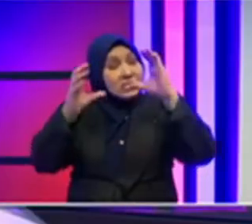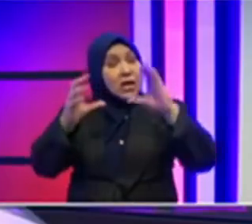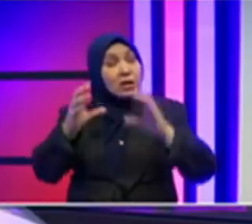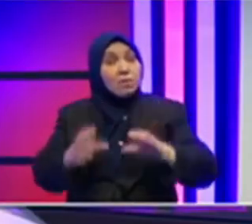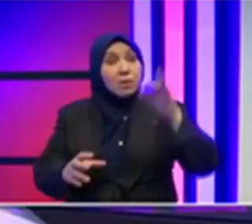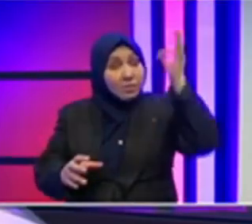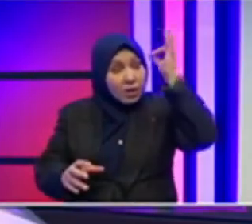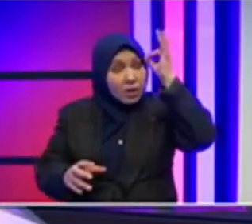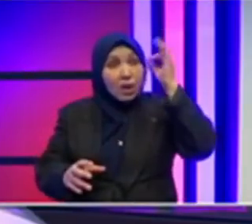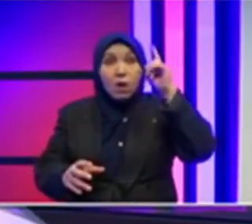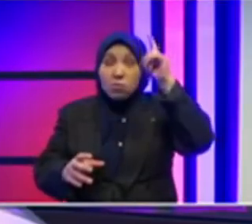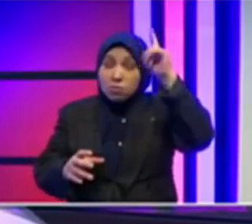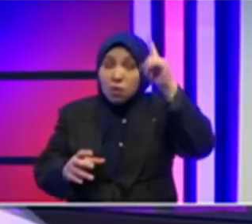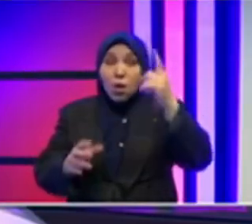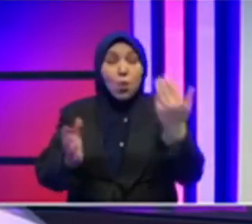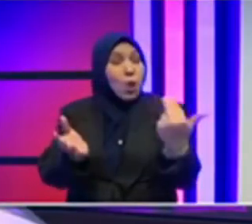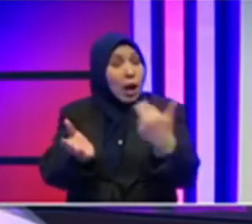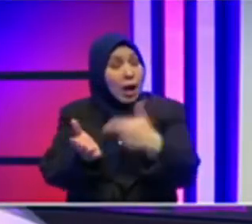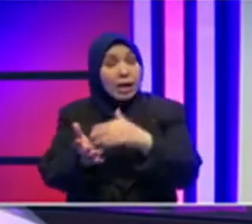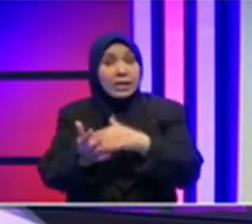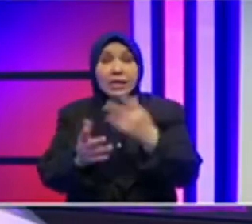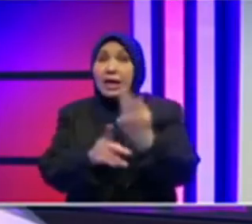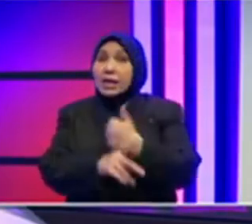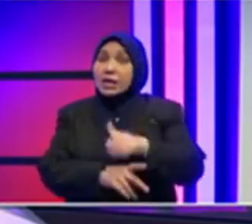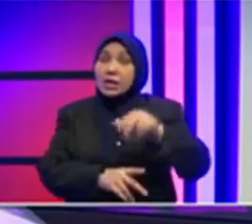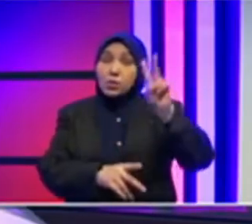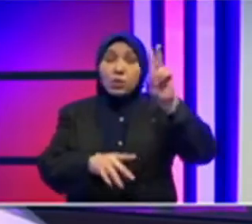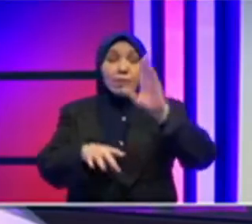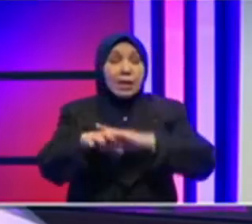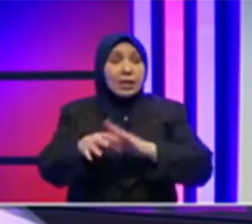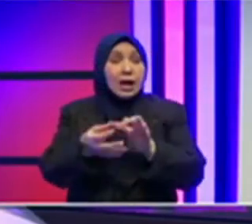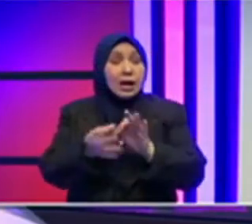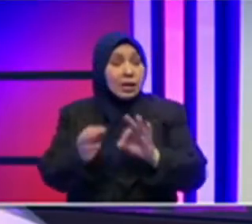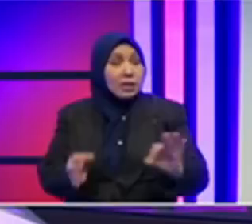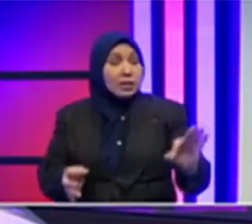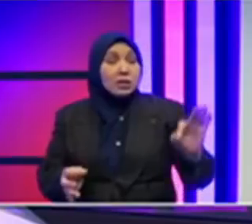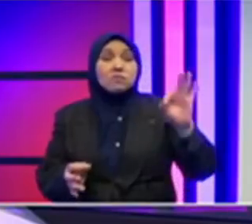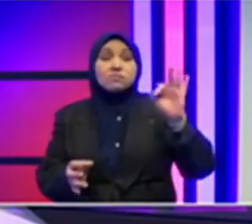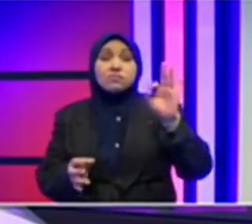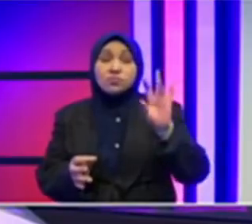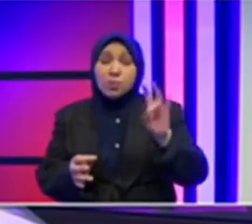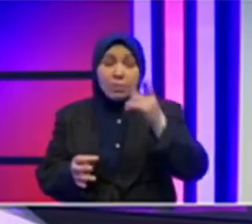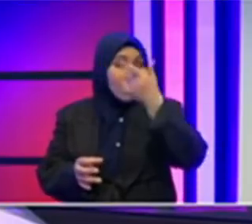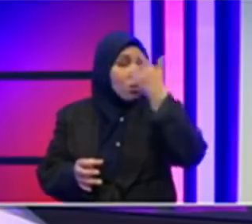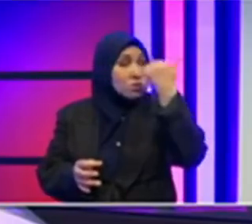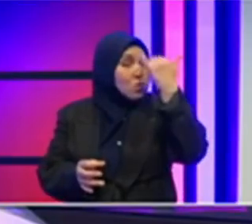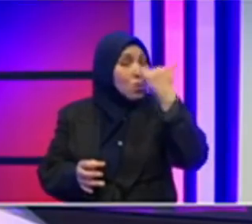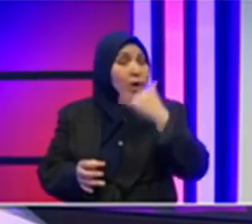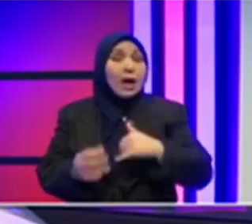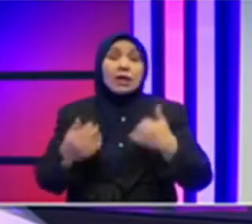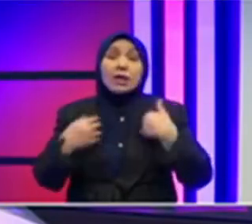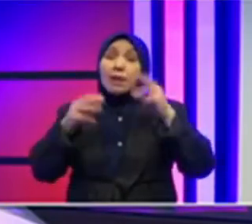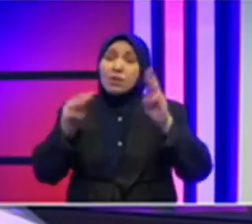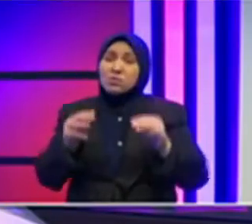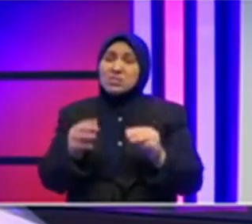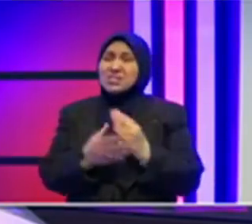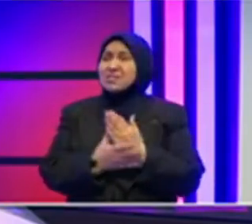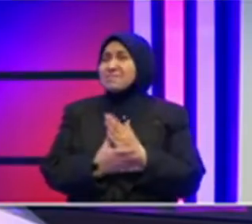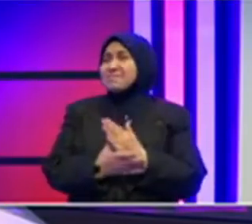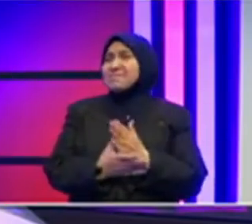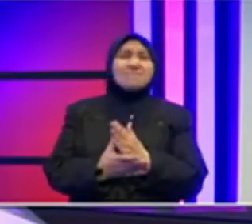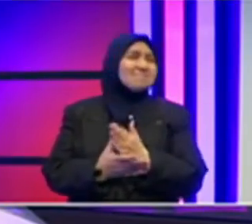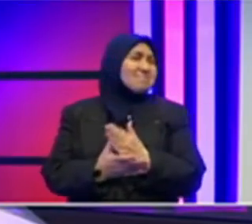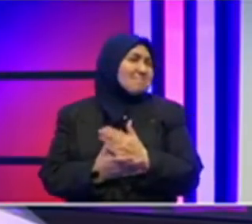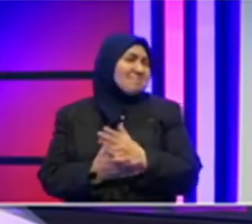ulang balik kali kedua as-saah ini pada ayat yang ketujuh. Kerana apa? Kerana ada manusia yang mereka itu ragu-ragu.